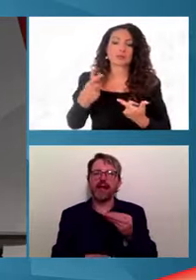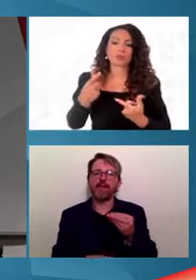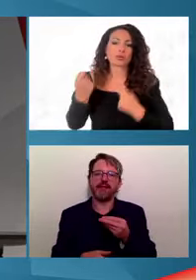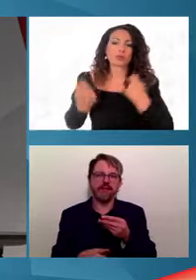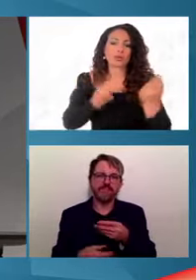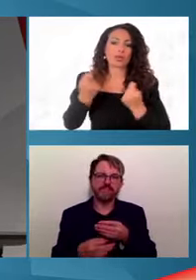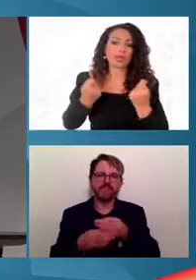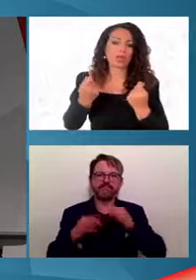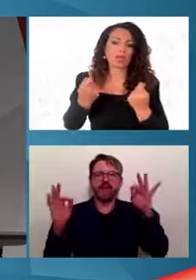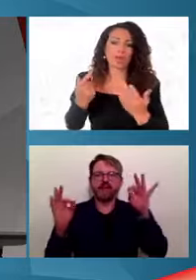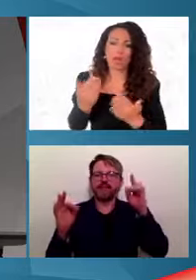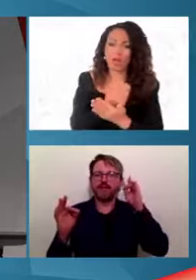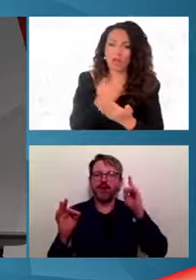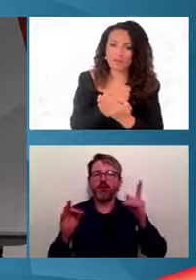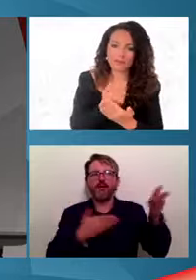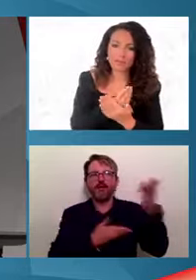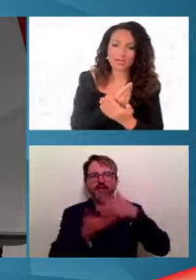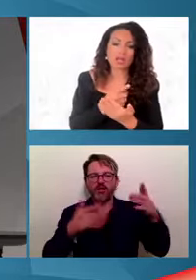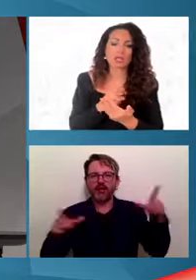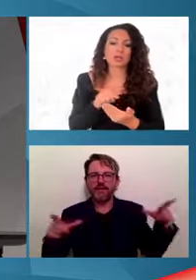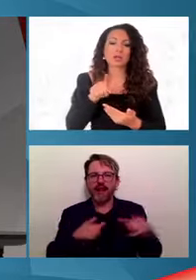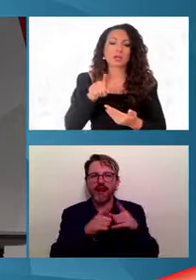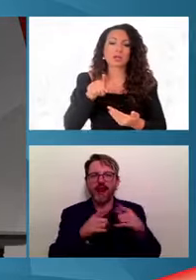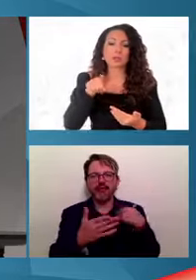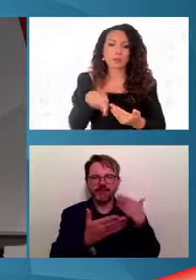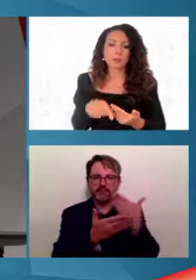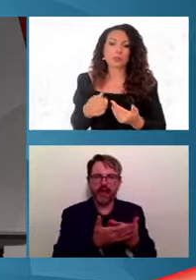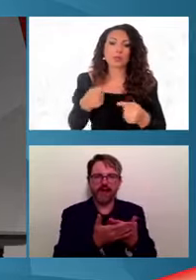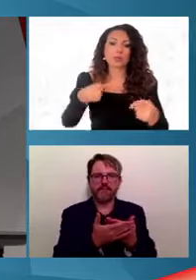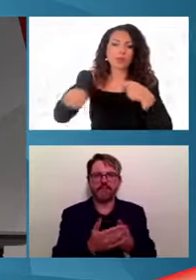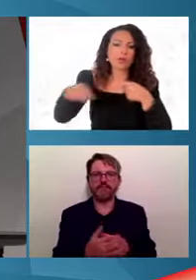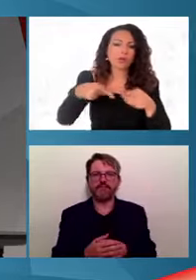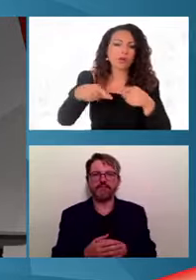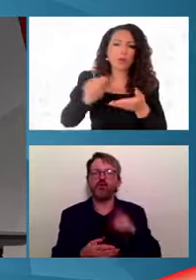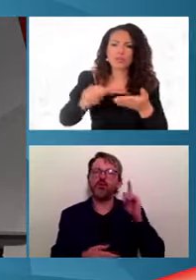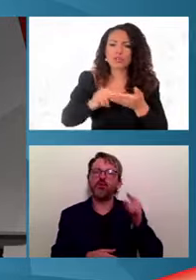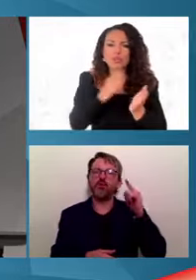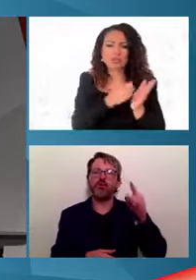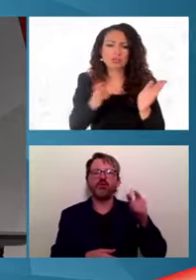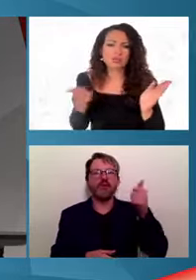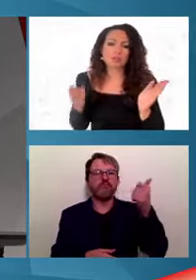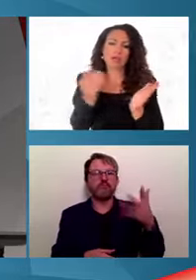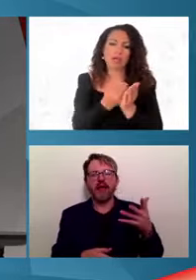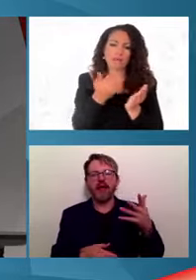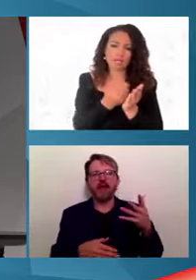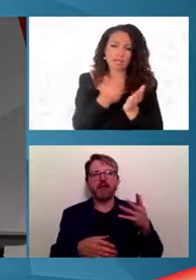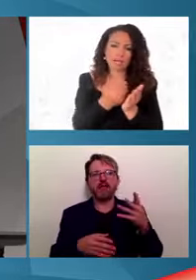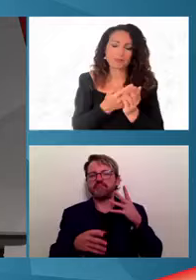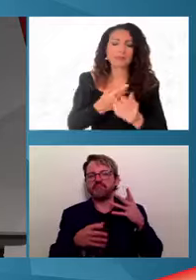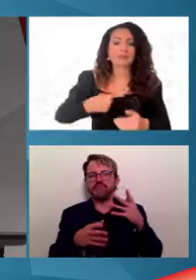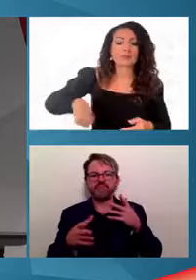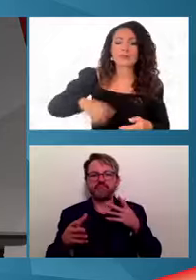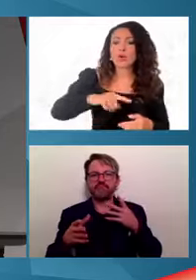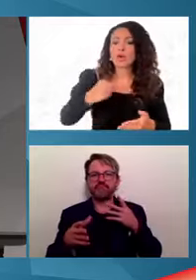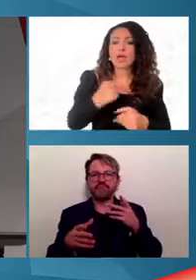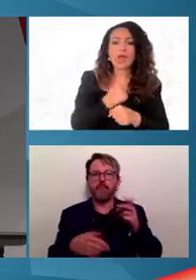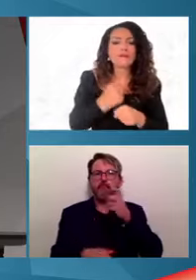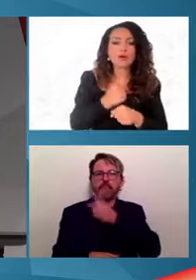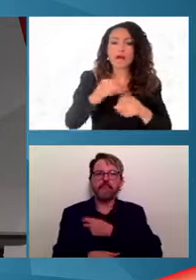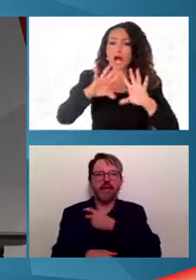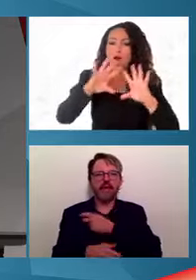eliminare pian piano il traffico da e per gli uffici. Insomma, lavoriamo a 360 gradi un pochino per tutti.